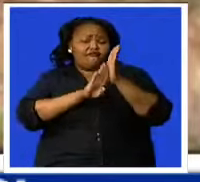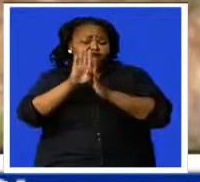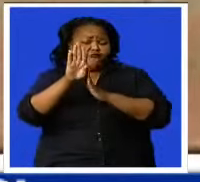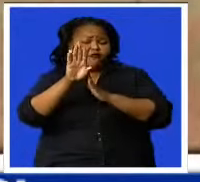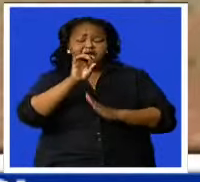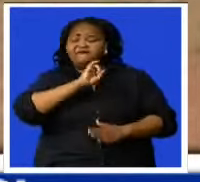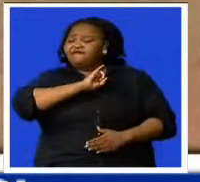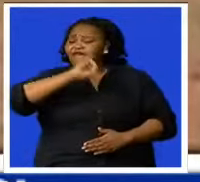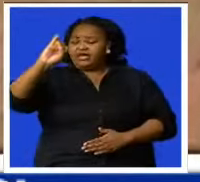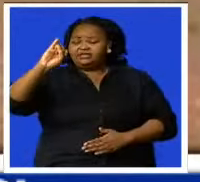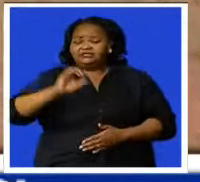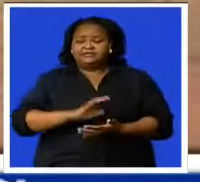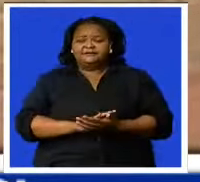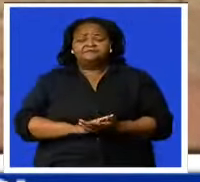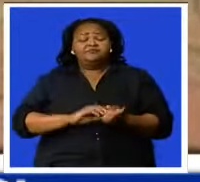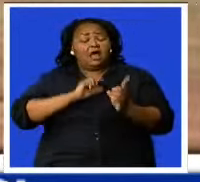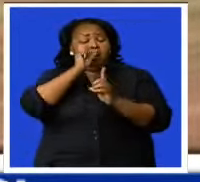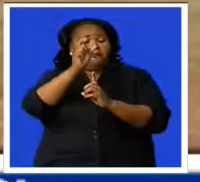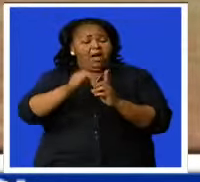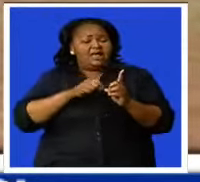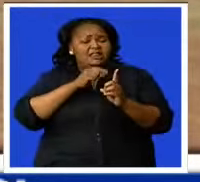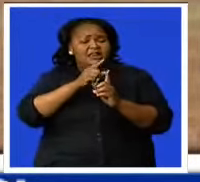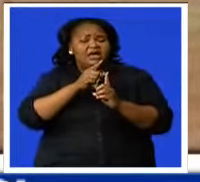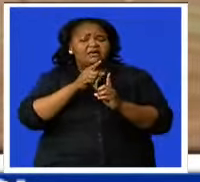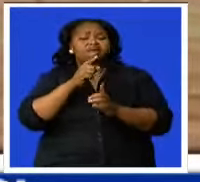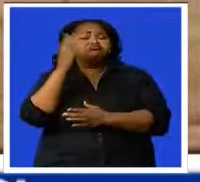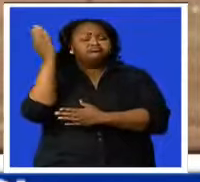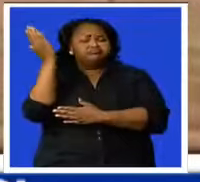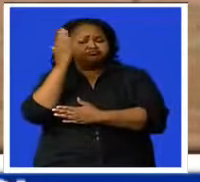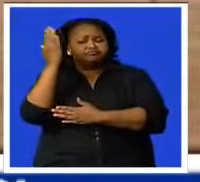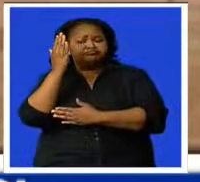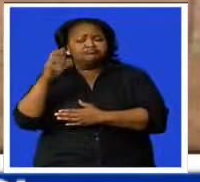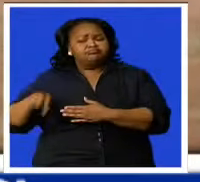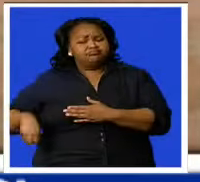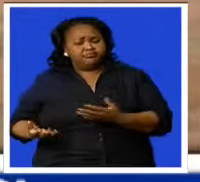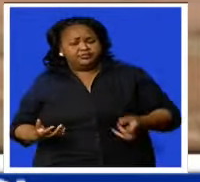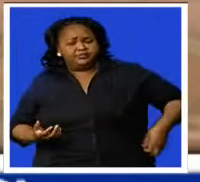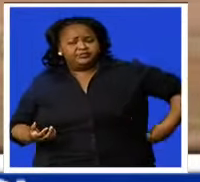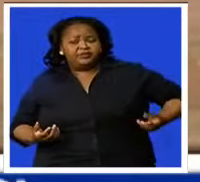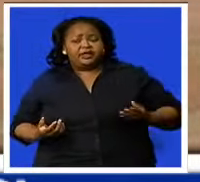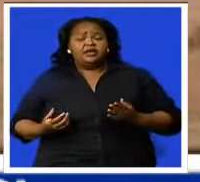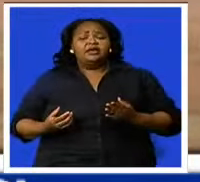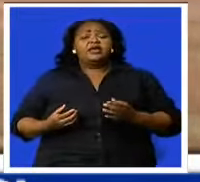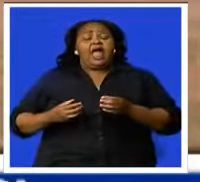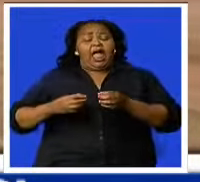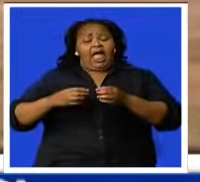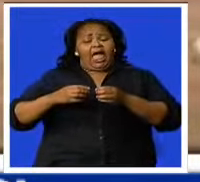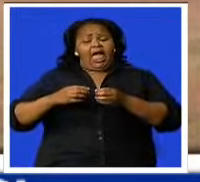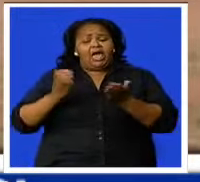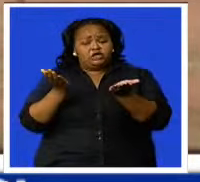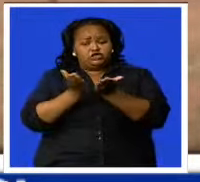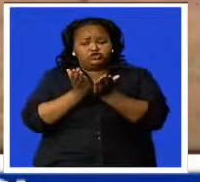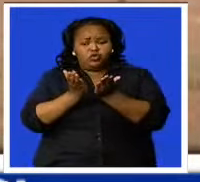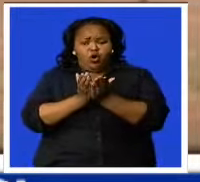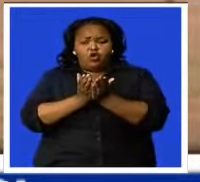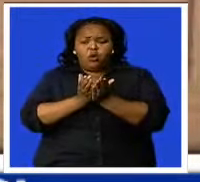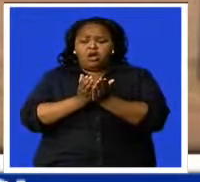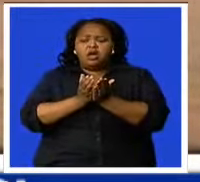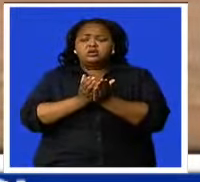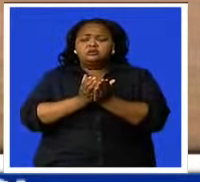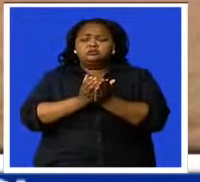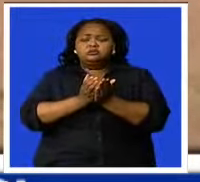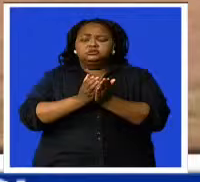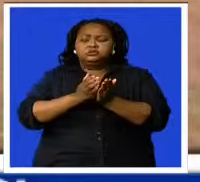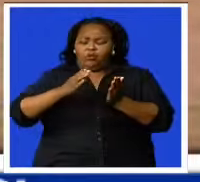embili. Mathenjwa uchubeka waveta ukuthi sizathu sibe sekhathi nemakhaya ukuthi besabela umgwaqo losetshendiswa